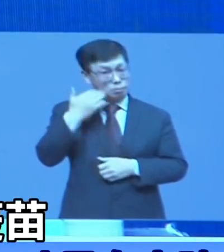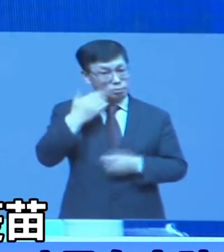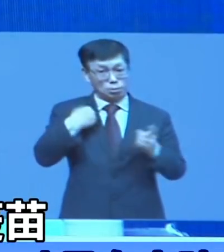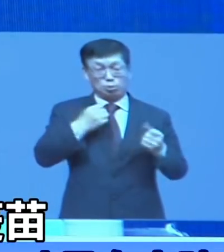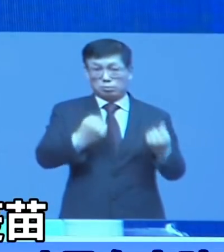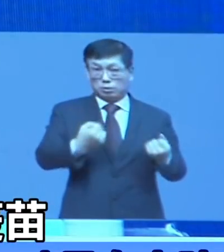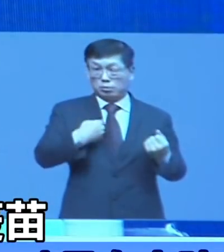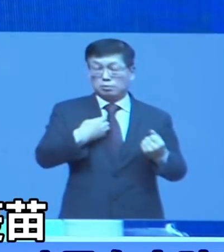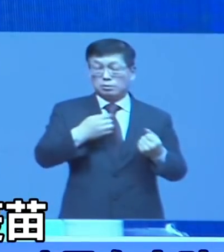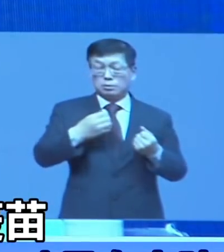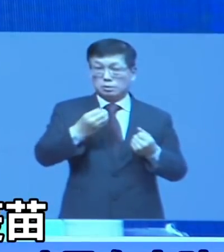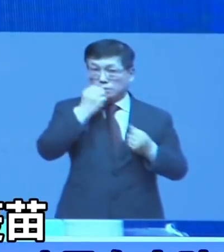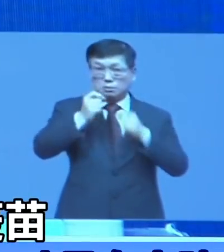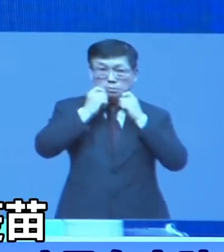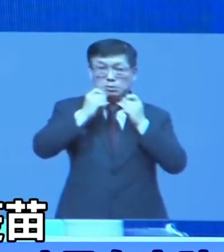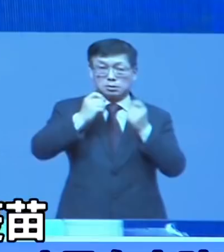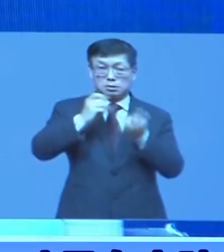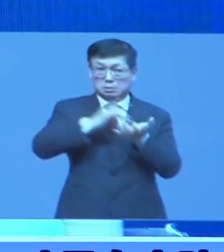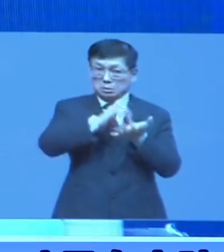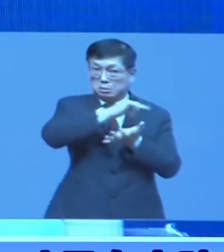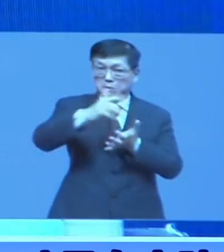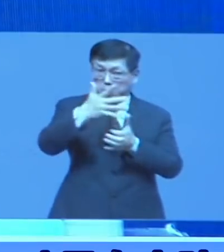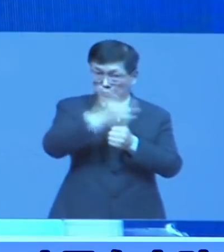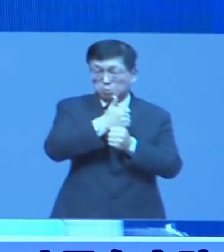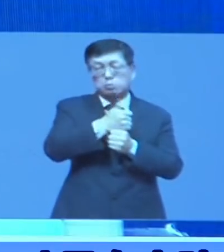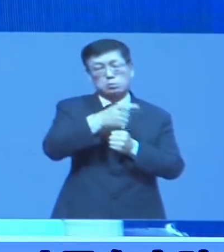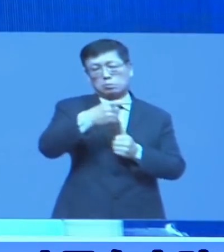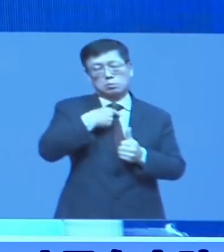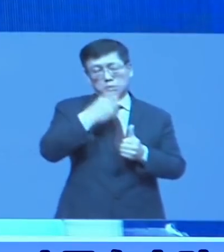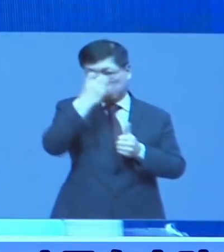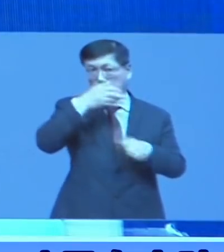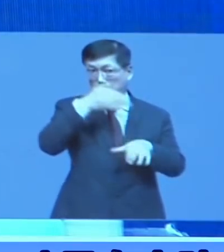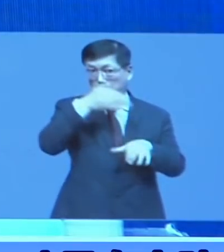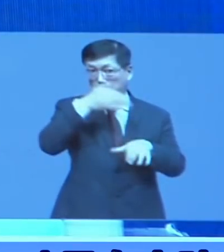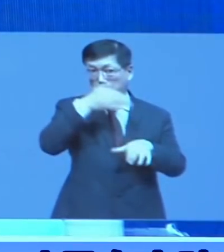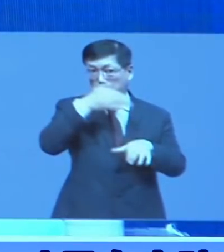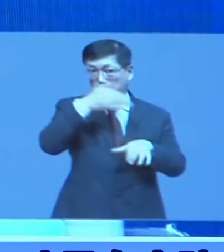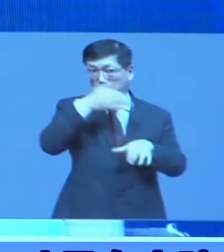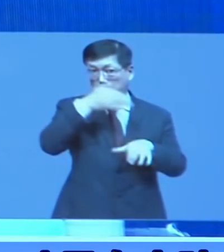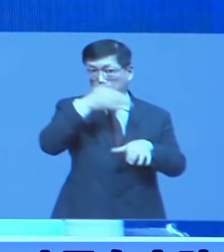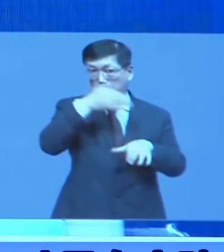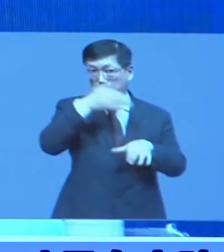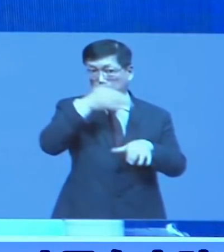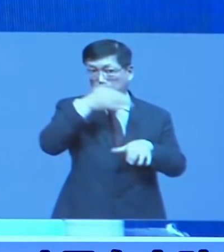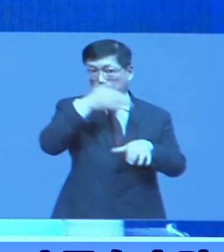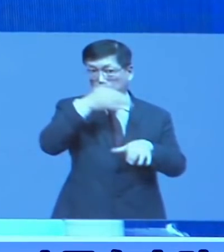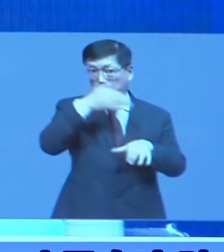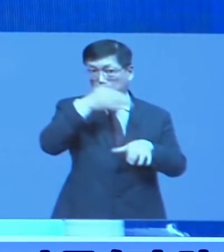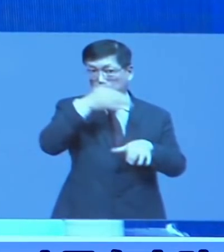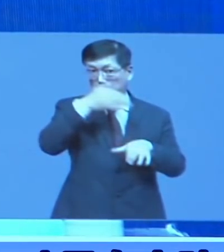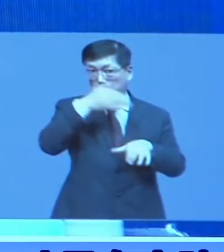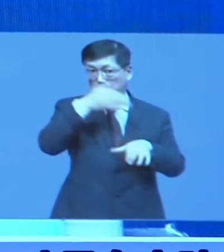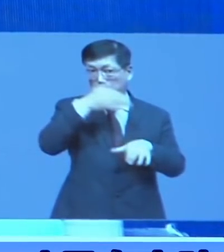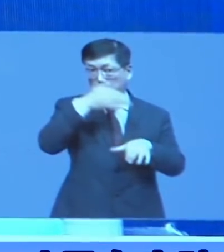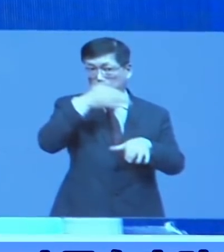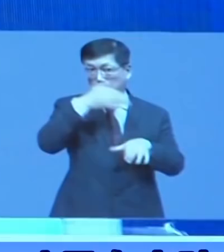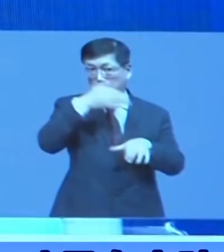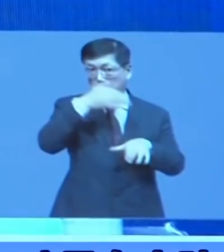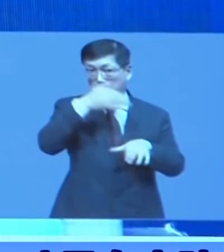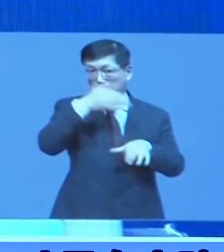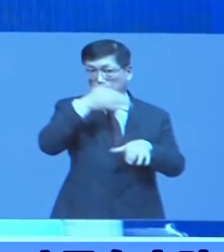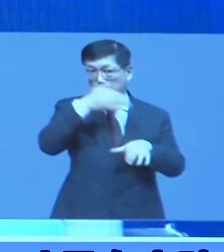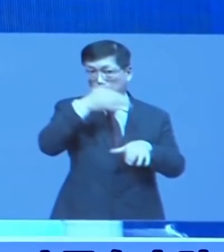边审核通过的这个的疫苗，那大家民众是可以放心的哦。 好，我先放到这边，这个是庄仁祥的说